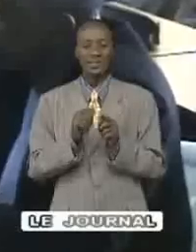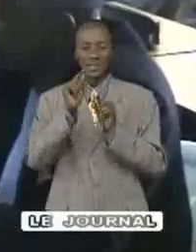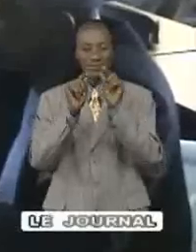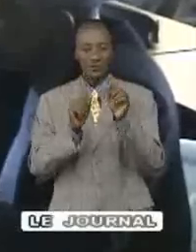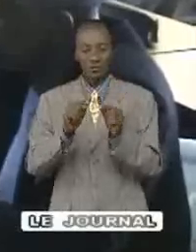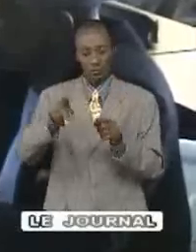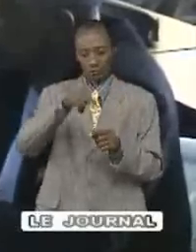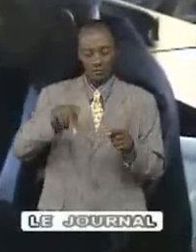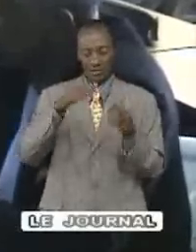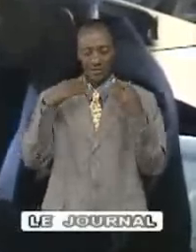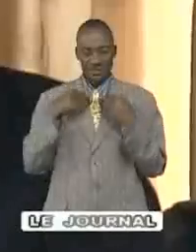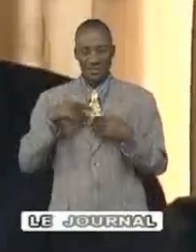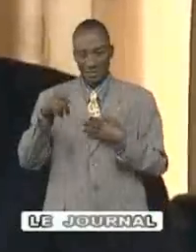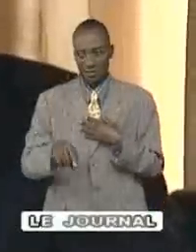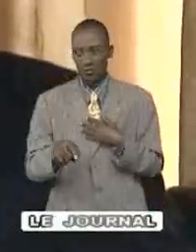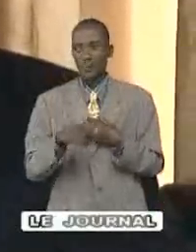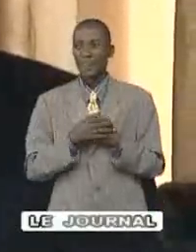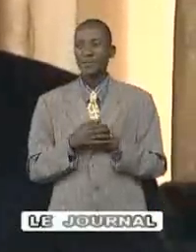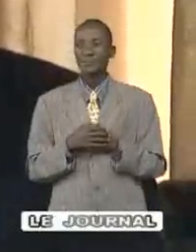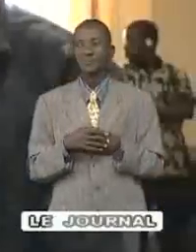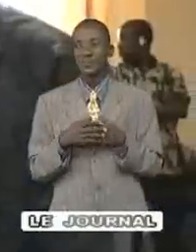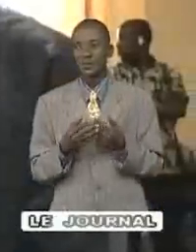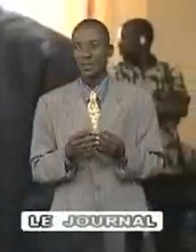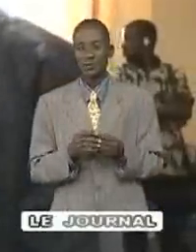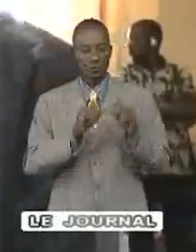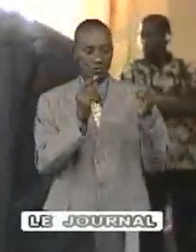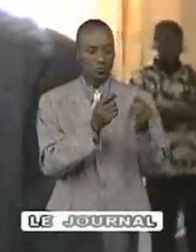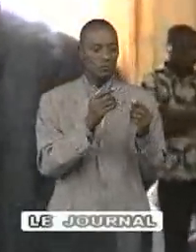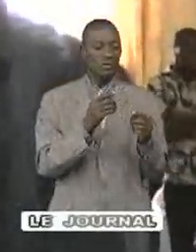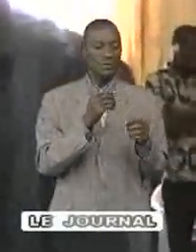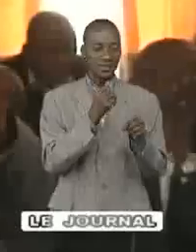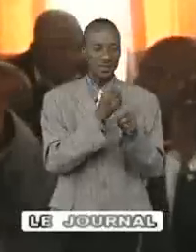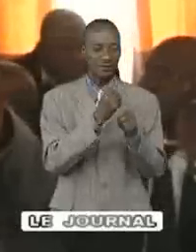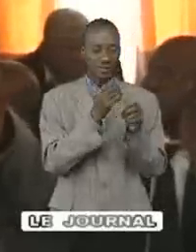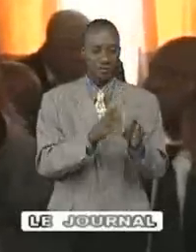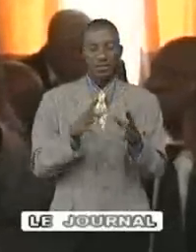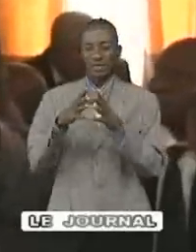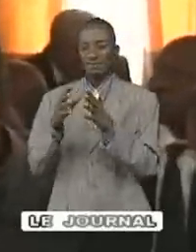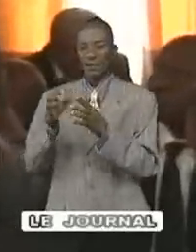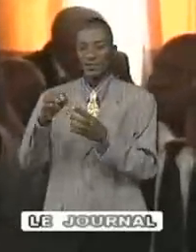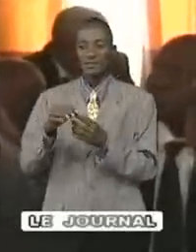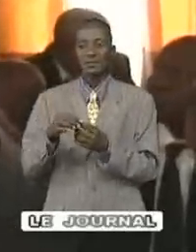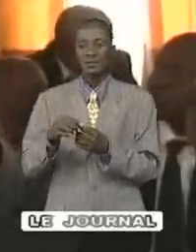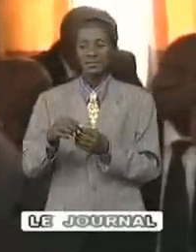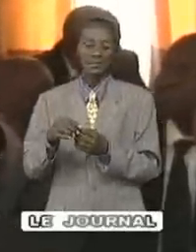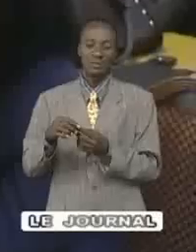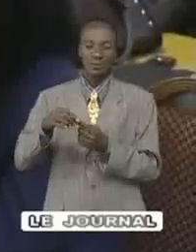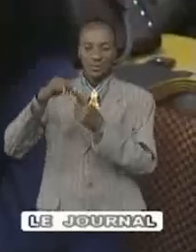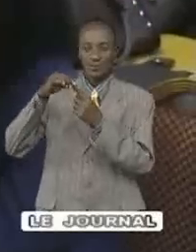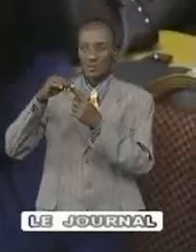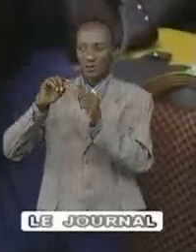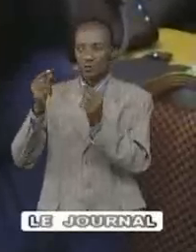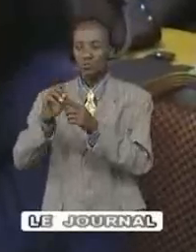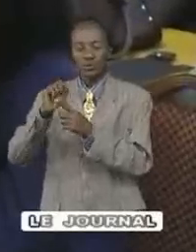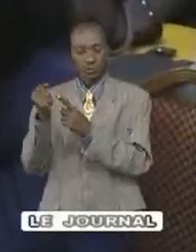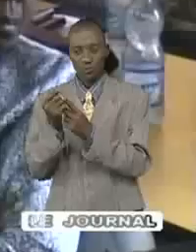S'en est suivi un échange fructueux entre les cadres du ministère de la Santé publique et les partenaires sociaux, ce après que le ministre de la Santé publique, le